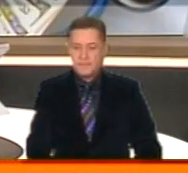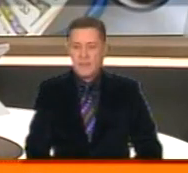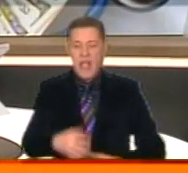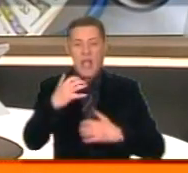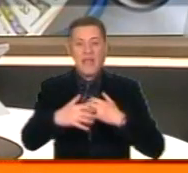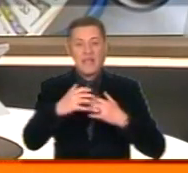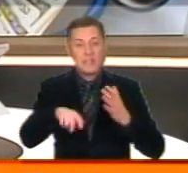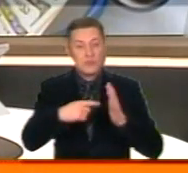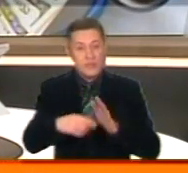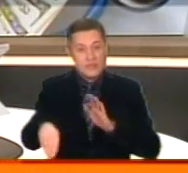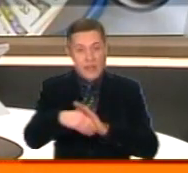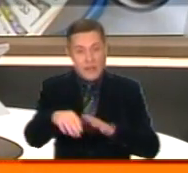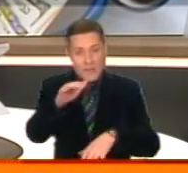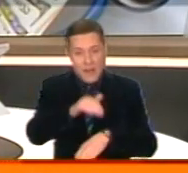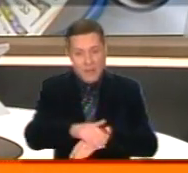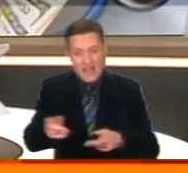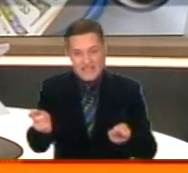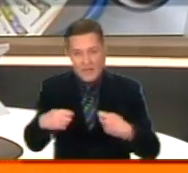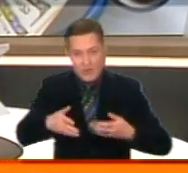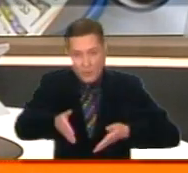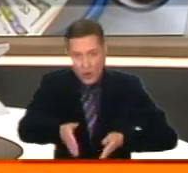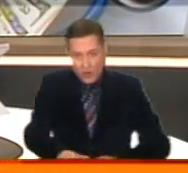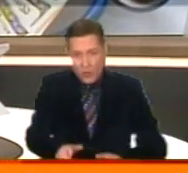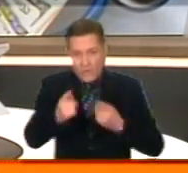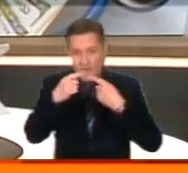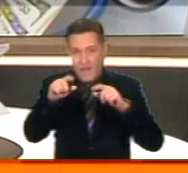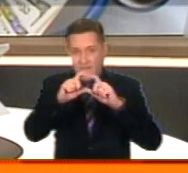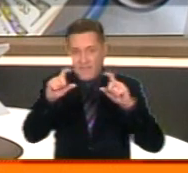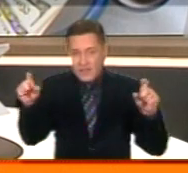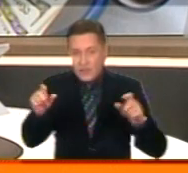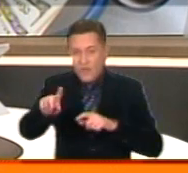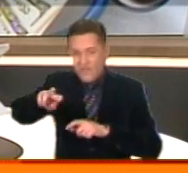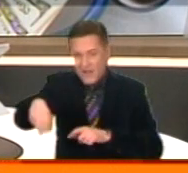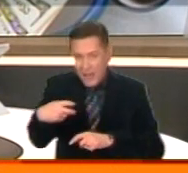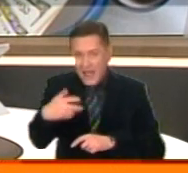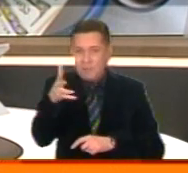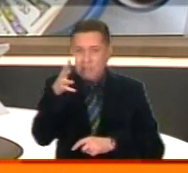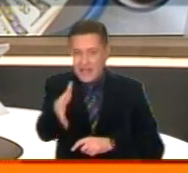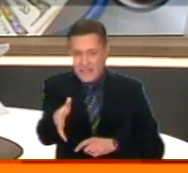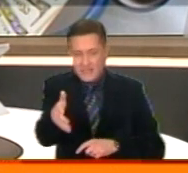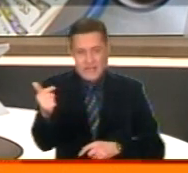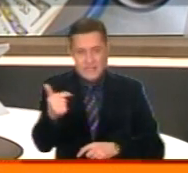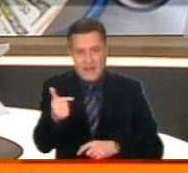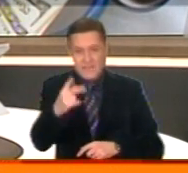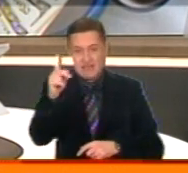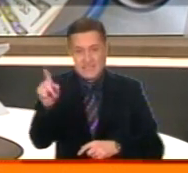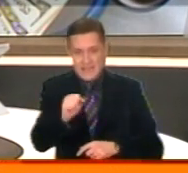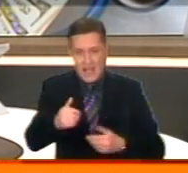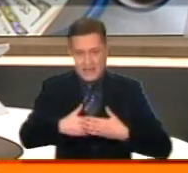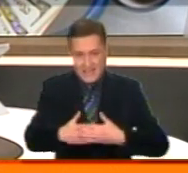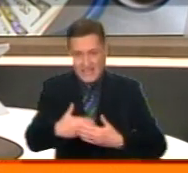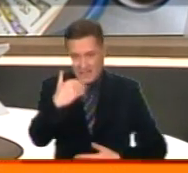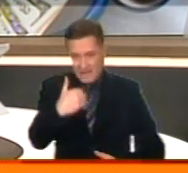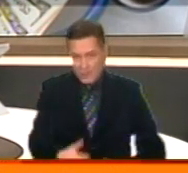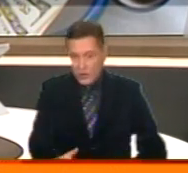на херсонщини на Хабар вма зава пологового вдл який вимагав в пород 5000 гр за кесар ростин